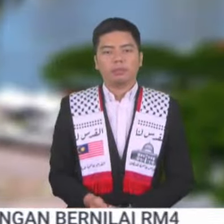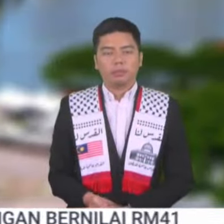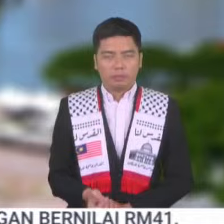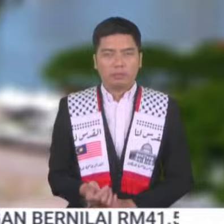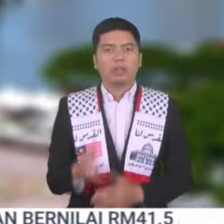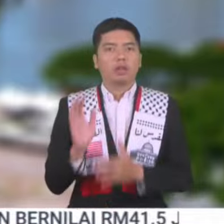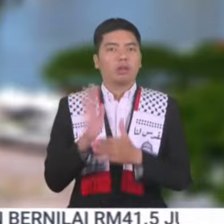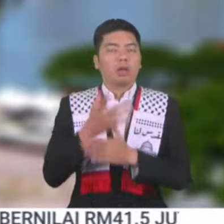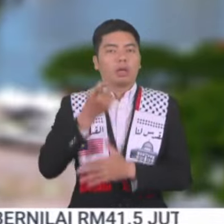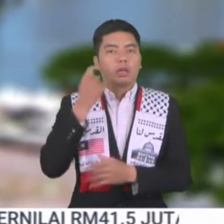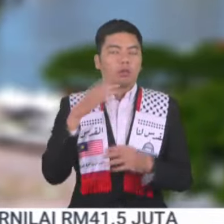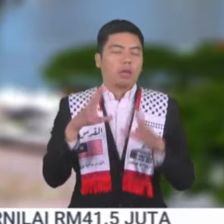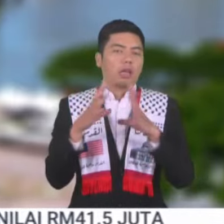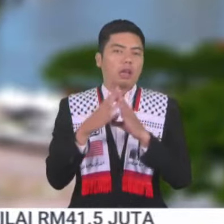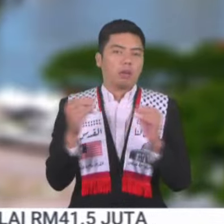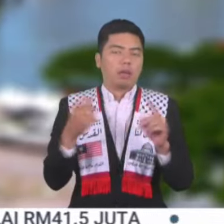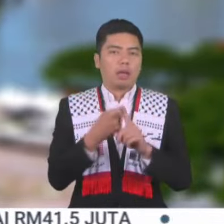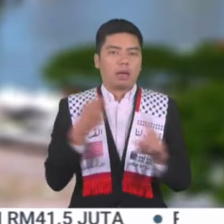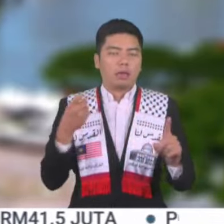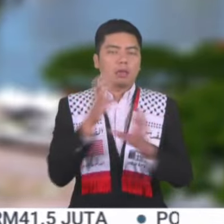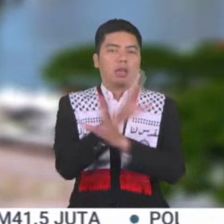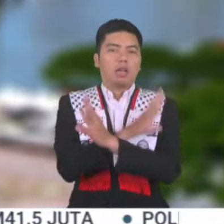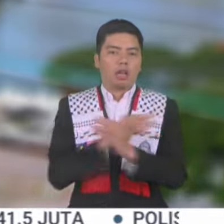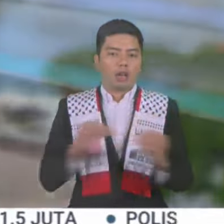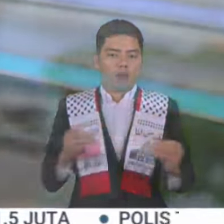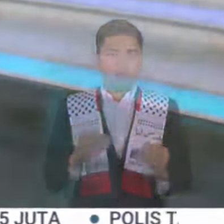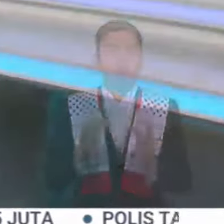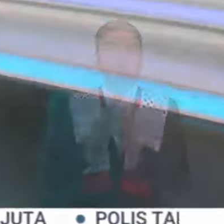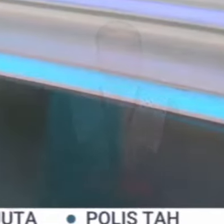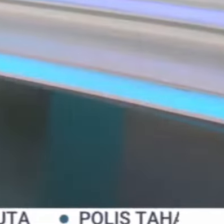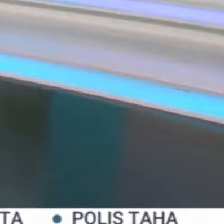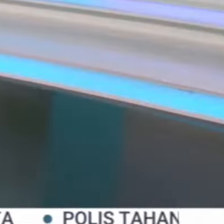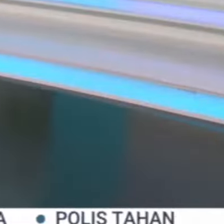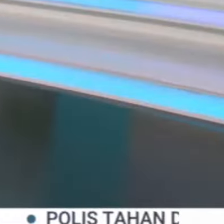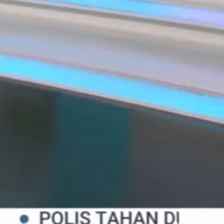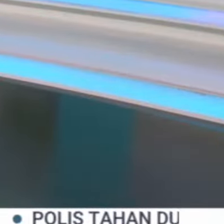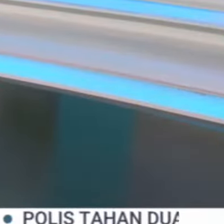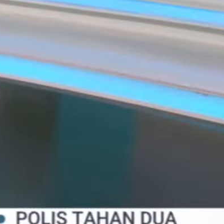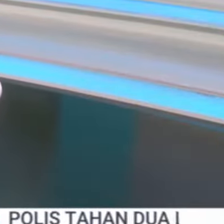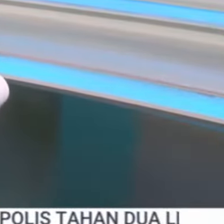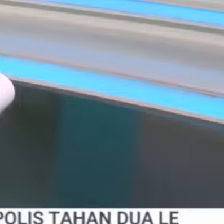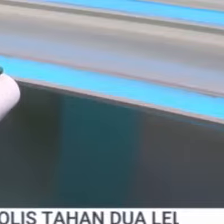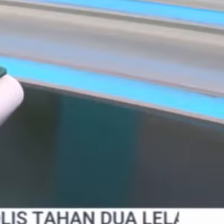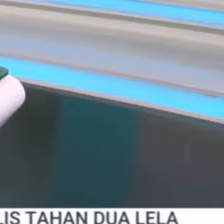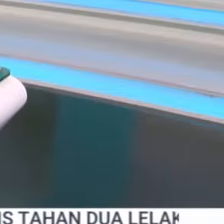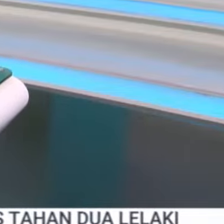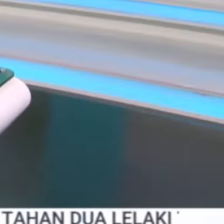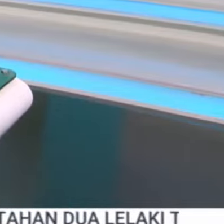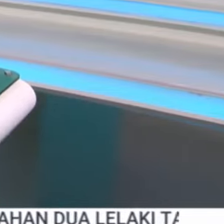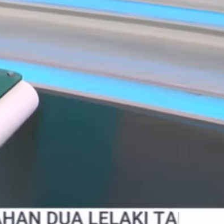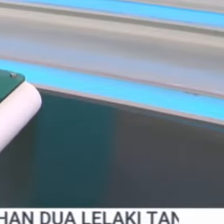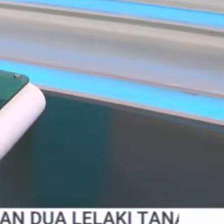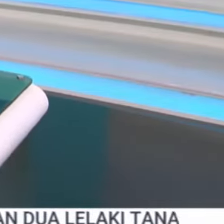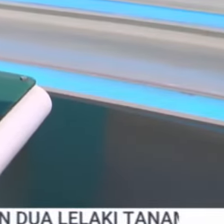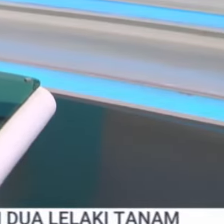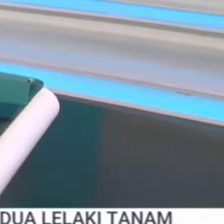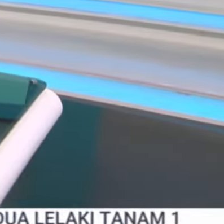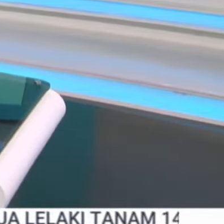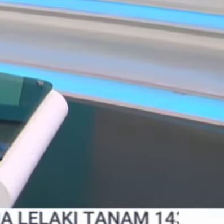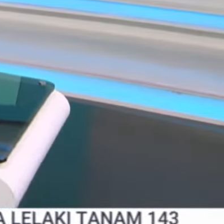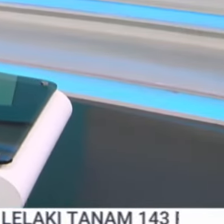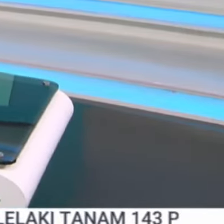Baik, perkongsian itu tadi mengakhiri berita dari Sarawak. Selamat Hari Malaysia. Malaysia Madani Jiwa Merdeka. Kembali bersama Otto